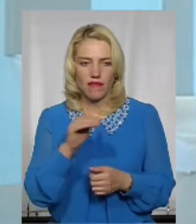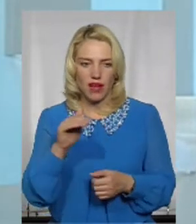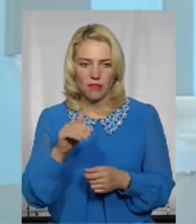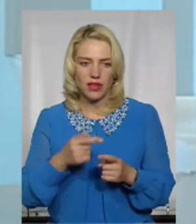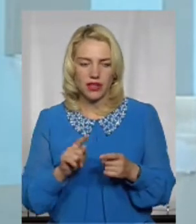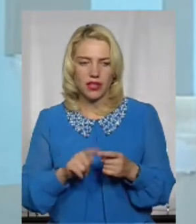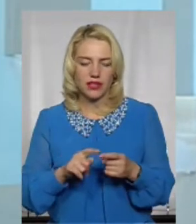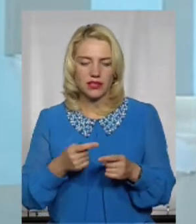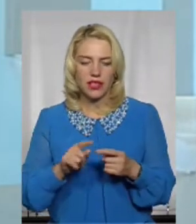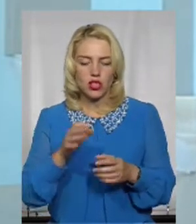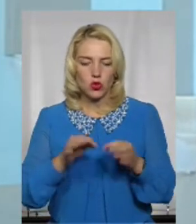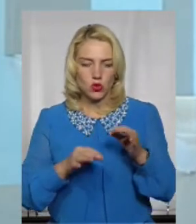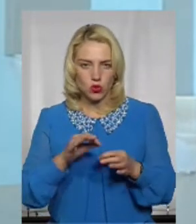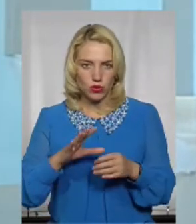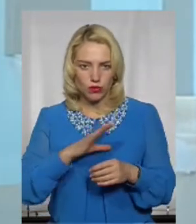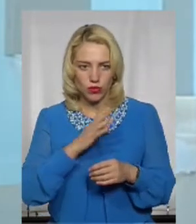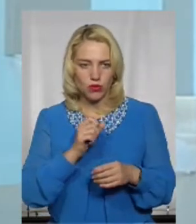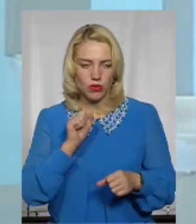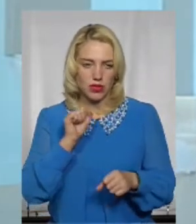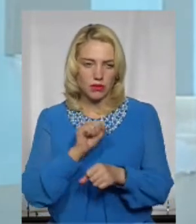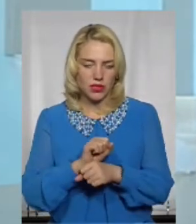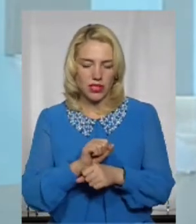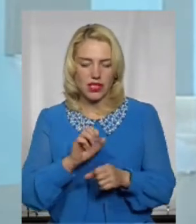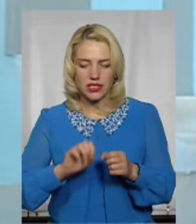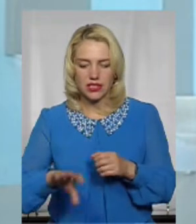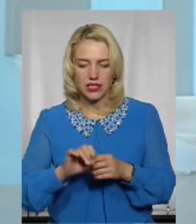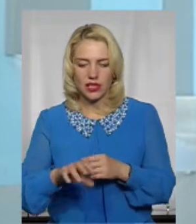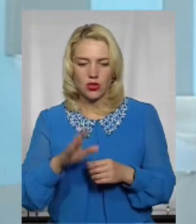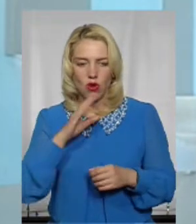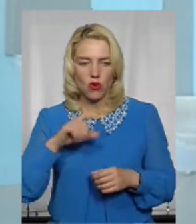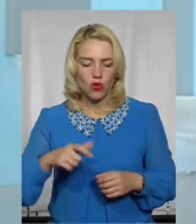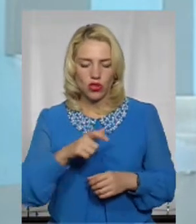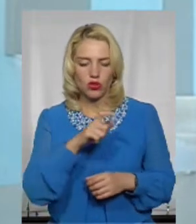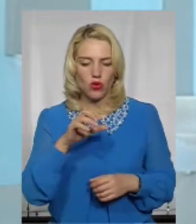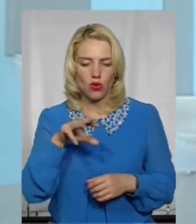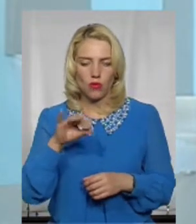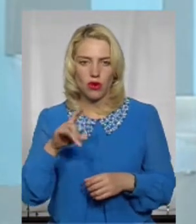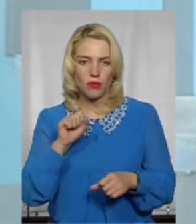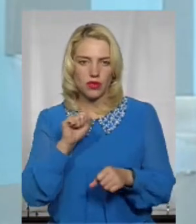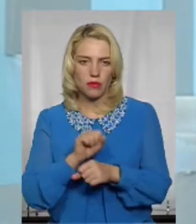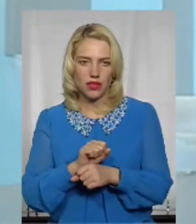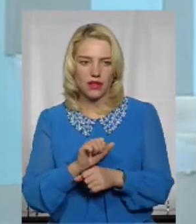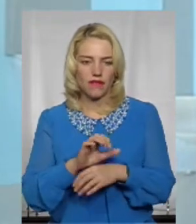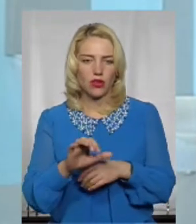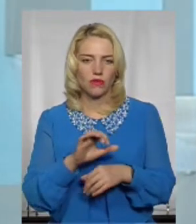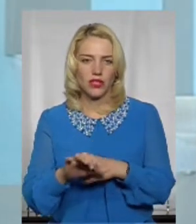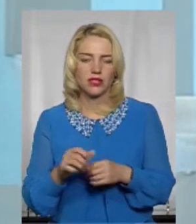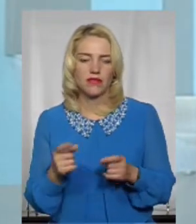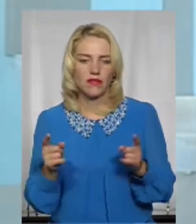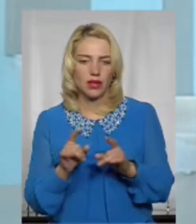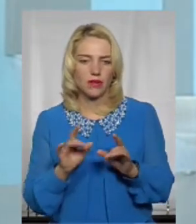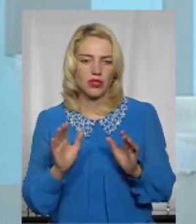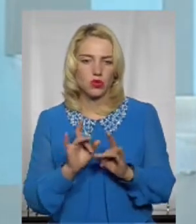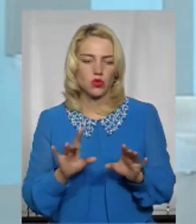суд. Позов стосувався призупинення скидів у річку Хомора. Зрештою, суд прийняв рішення про призупинення виробництва. Фрагмент сюжету від